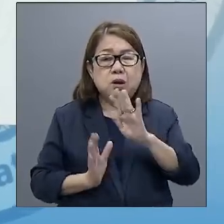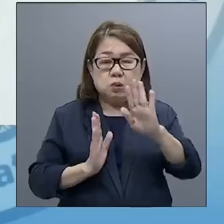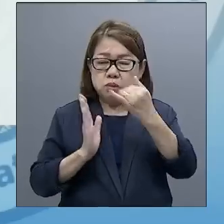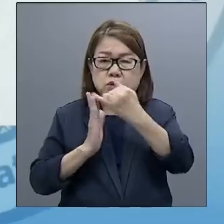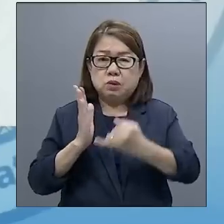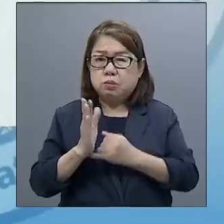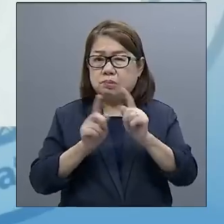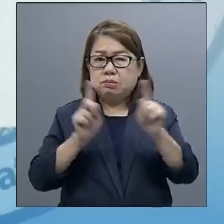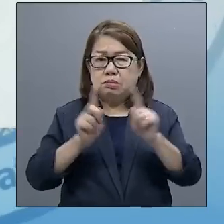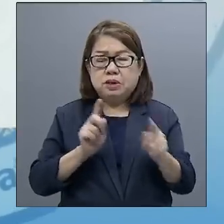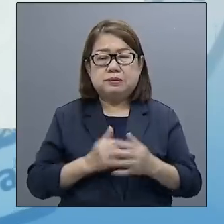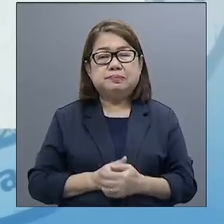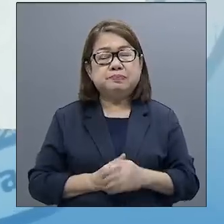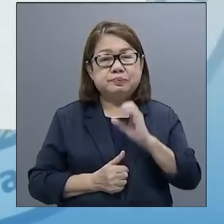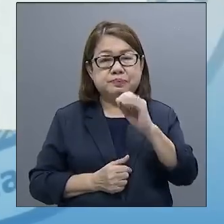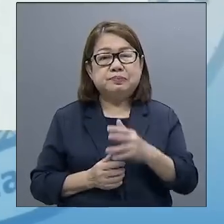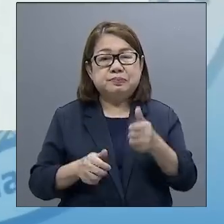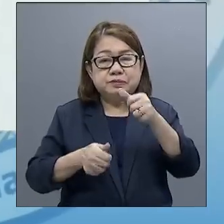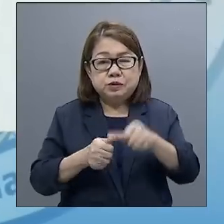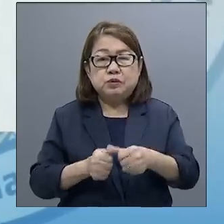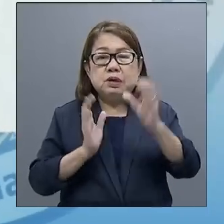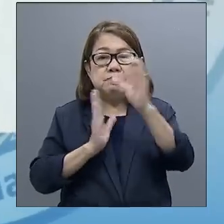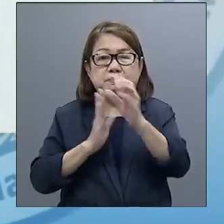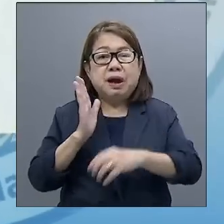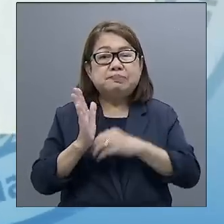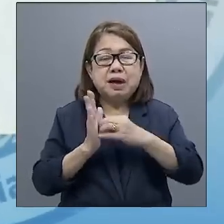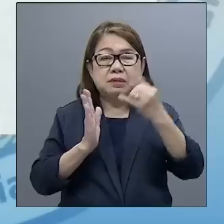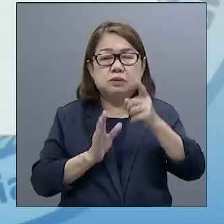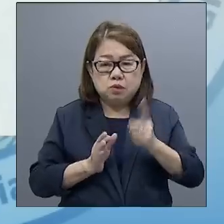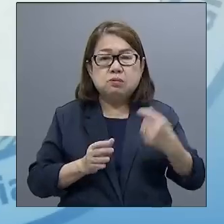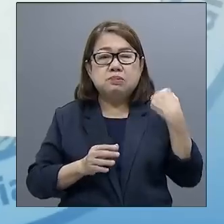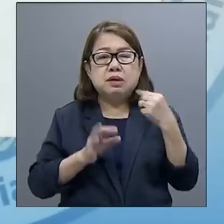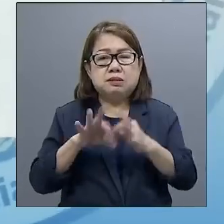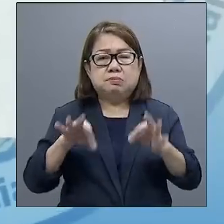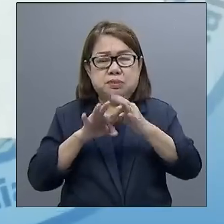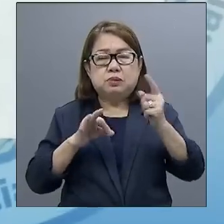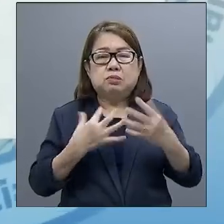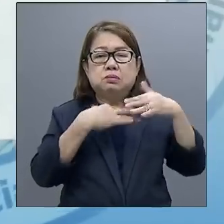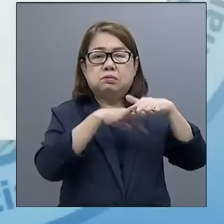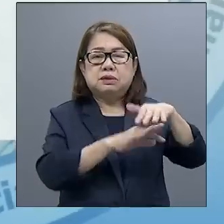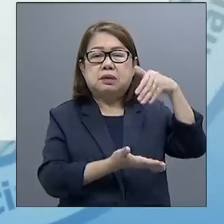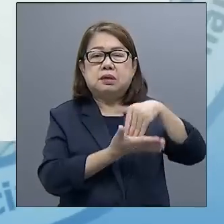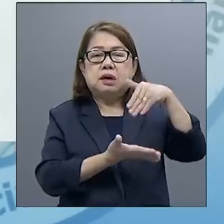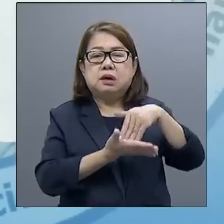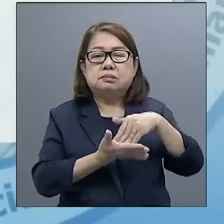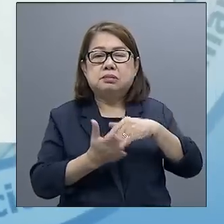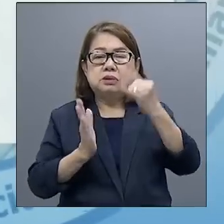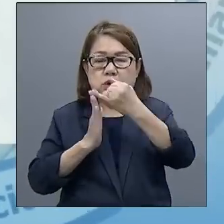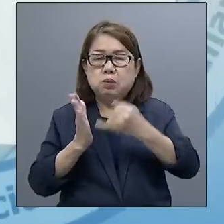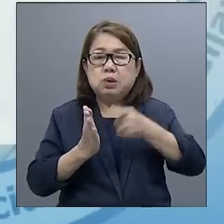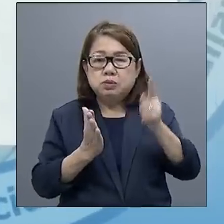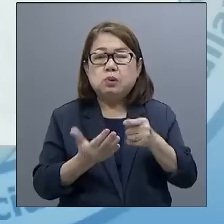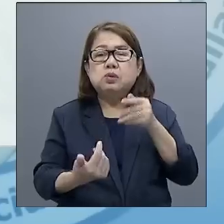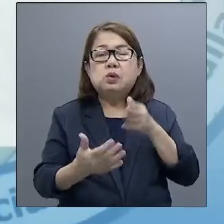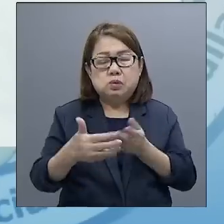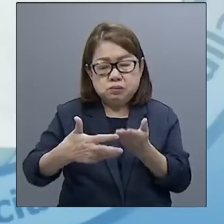พร้อมกับชี้นะคะว่างานในส่วนภูมิภาคนั้นยังจำเป็นต้องมีอยู่ค่ะในการประสานงานกับส่วนกลางค่ะการกระจาย